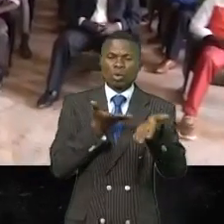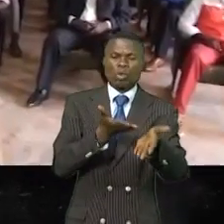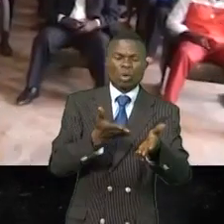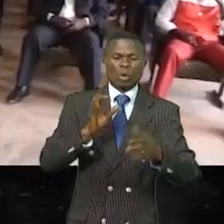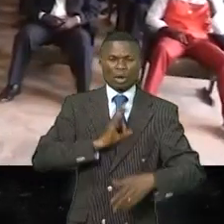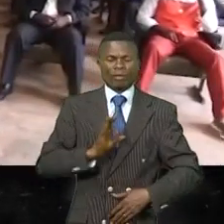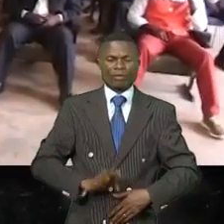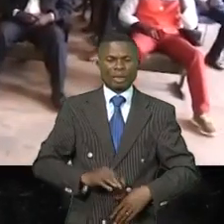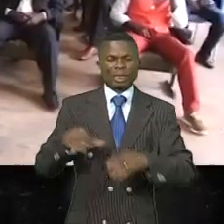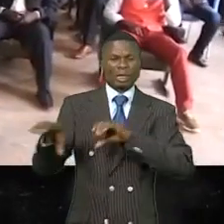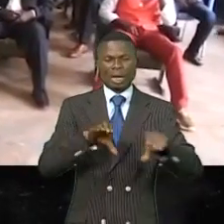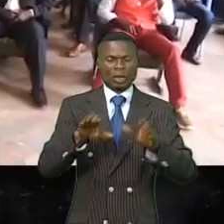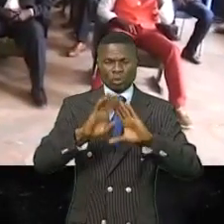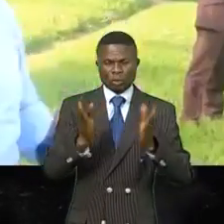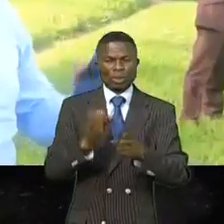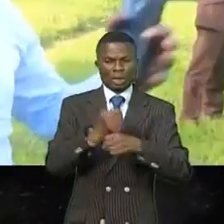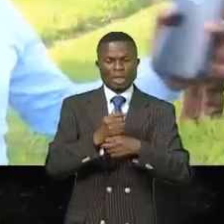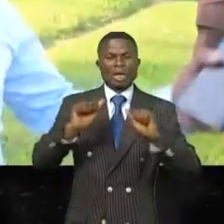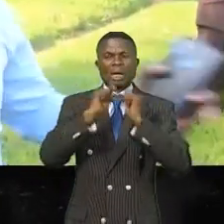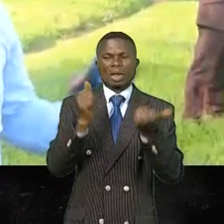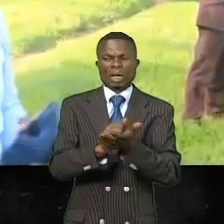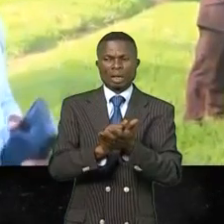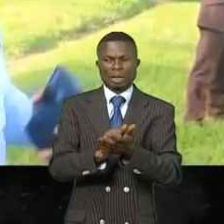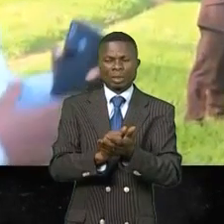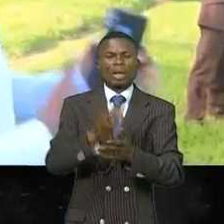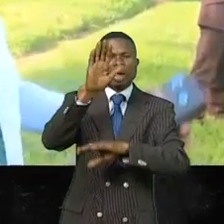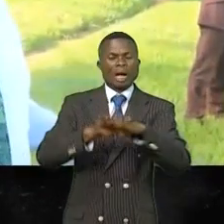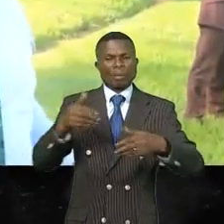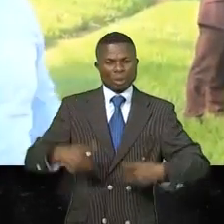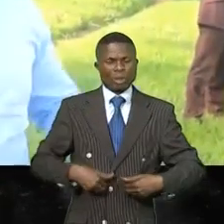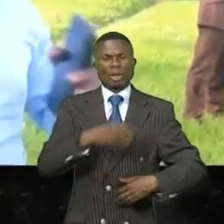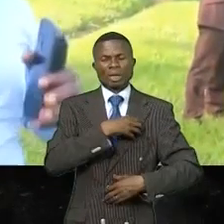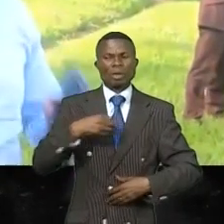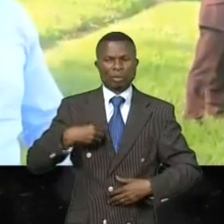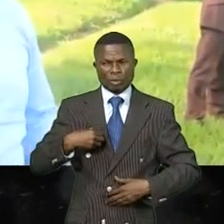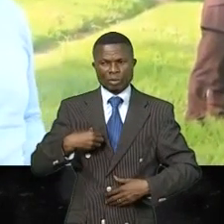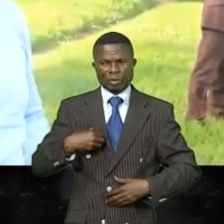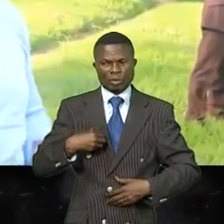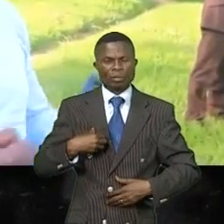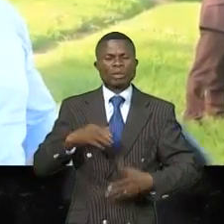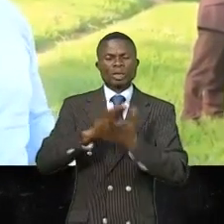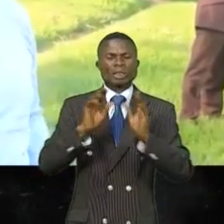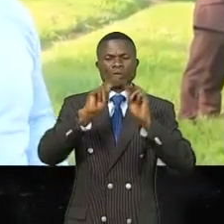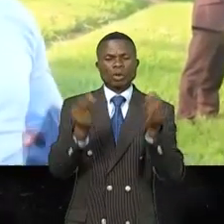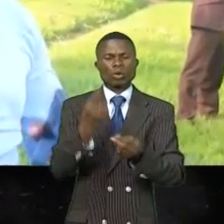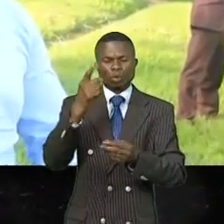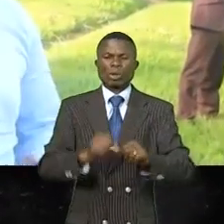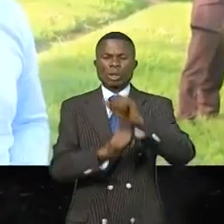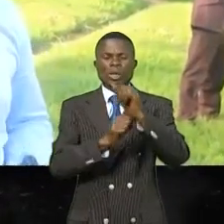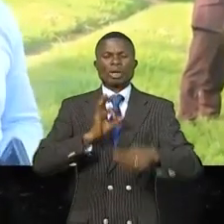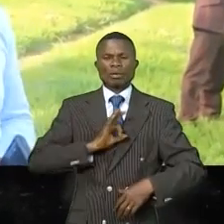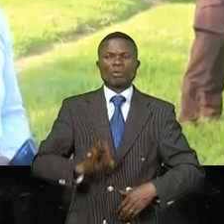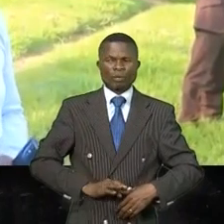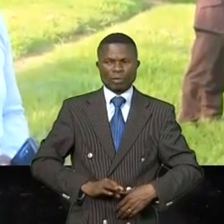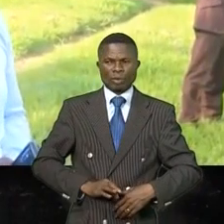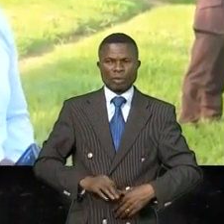actions. Nous pouvons créer cette association pour faire l'appel aux jeunes et femmes de se mobiliser derrière le chef de l'État et derrière lui,